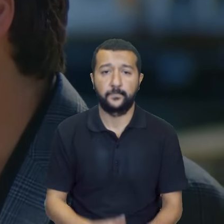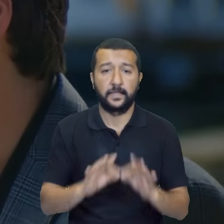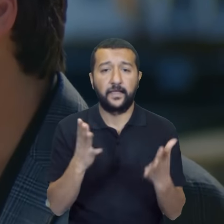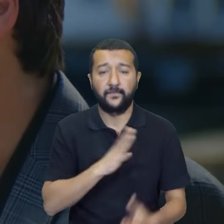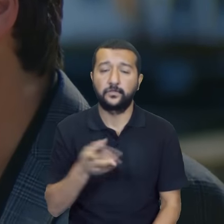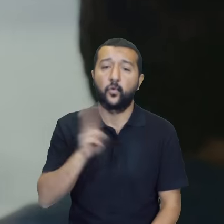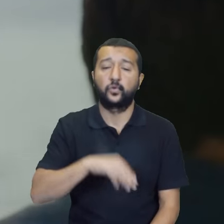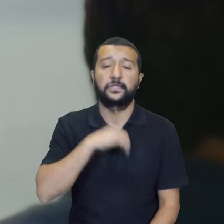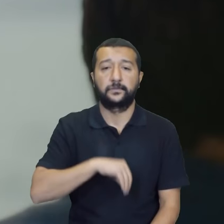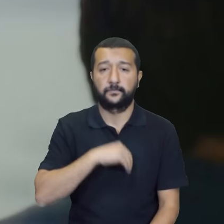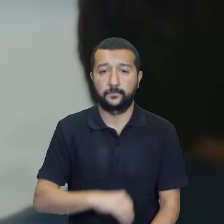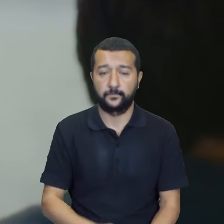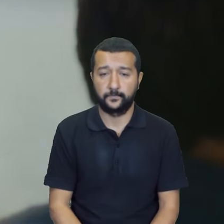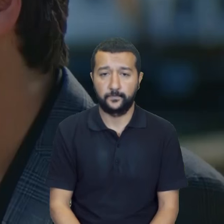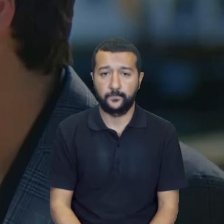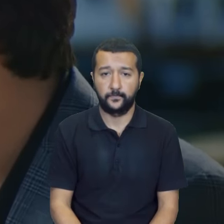Ne varsa öldü içimde.